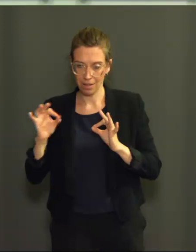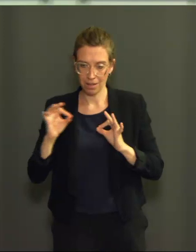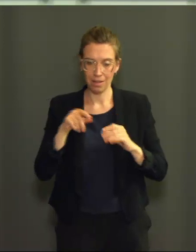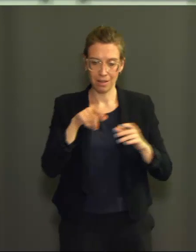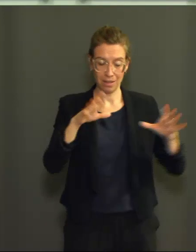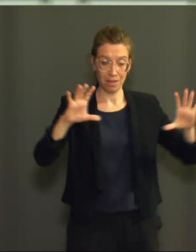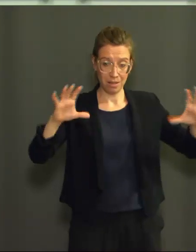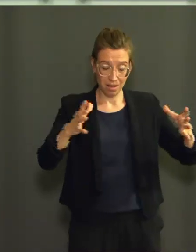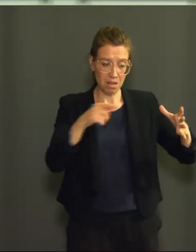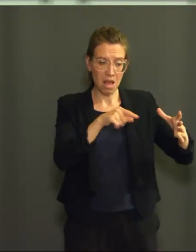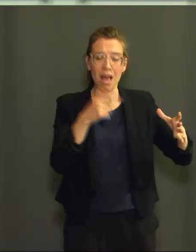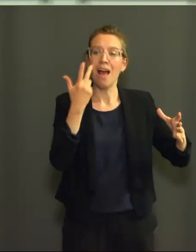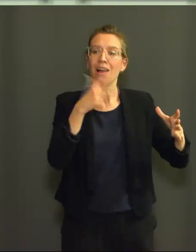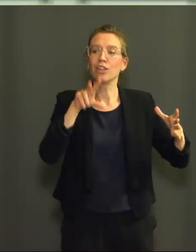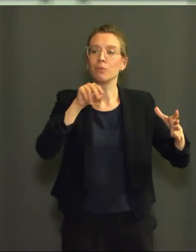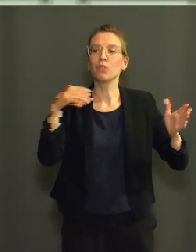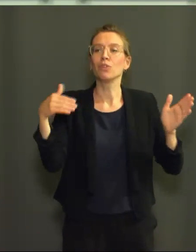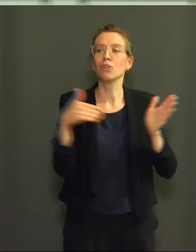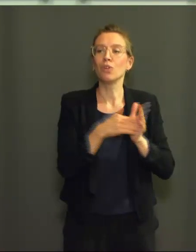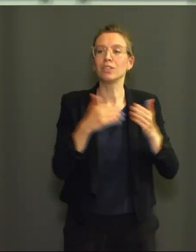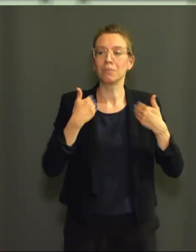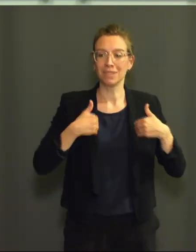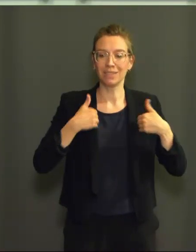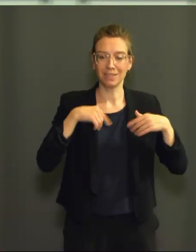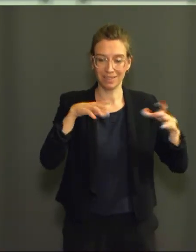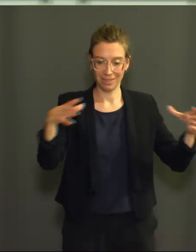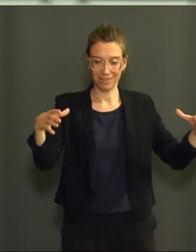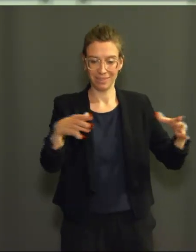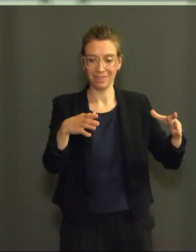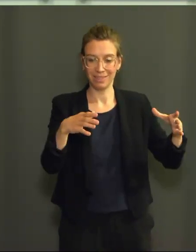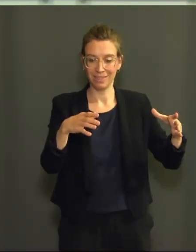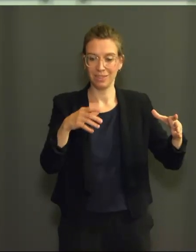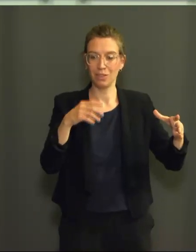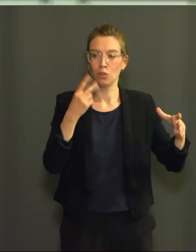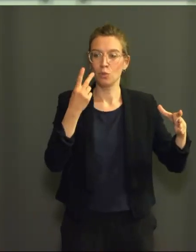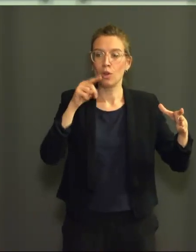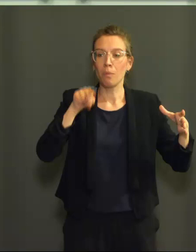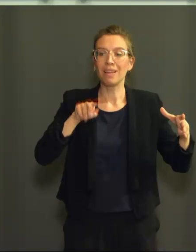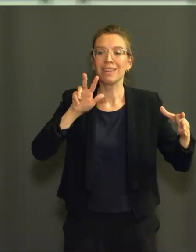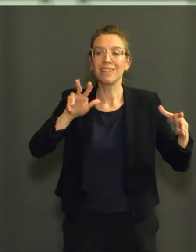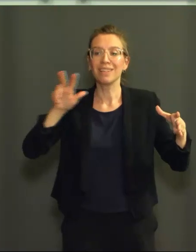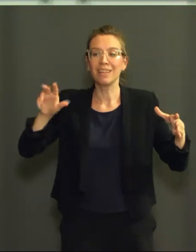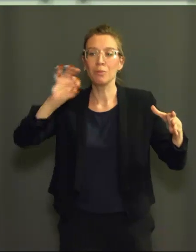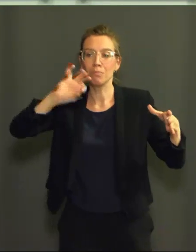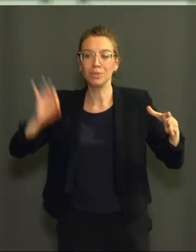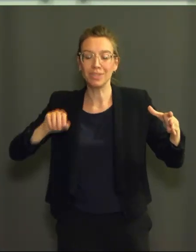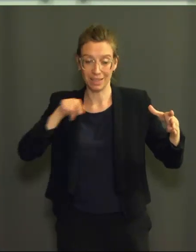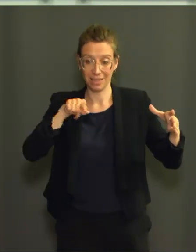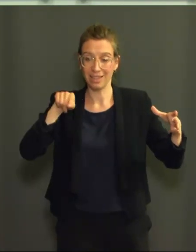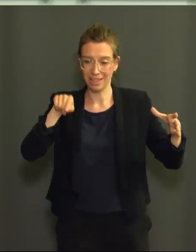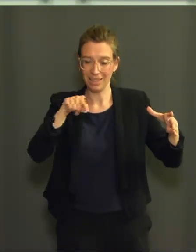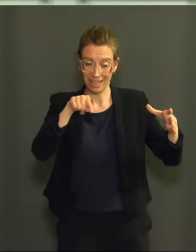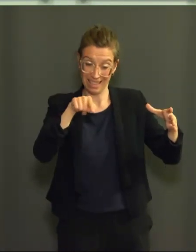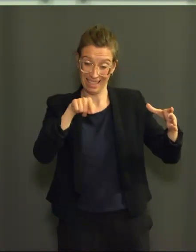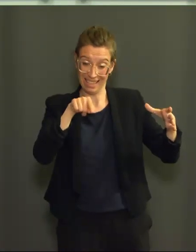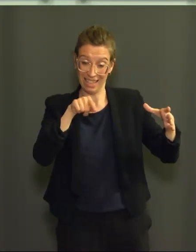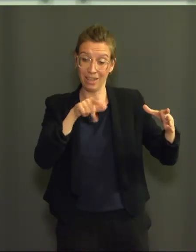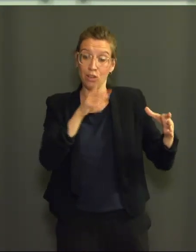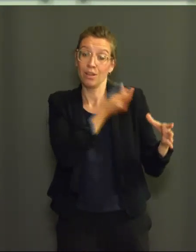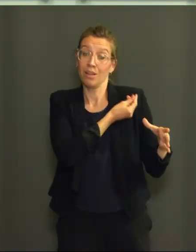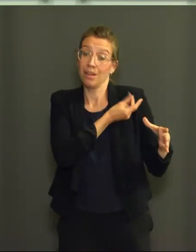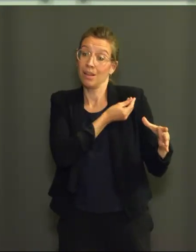of 2,33% plaats bij volledig gevaccineerde personen. Maar nog